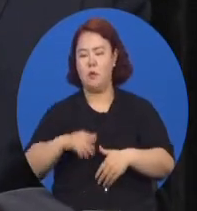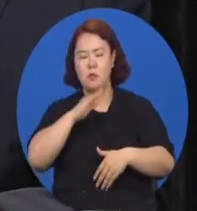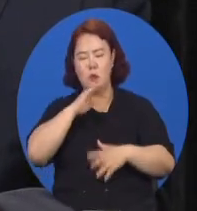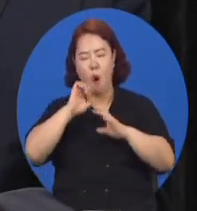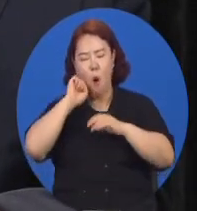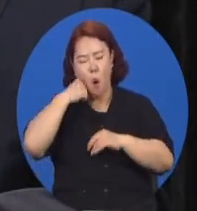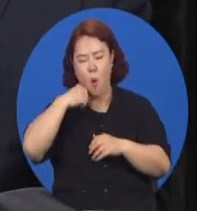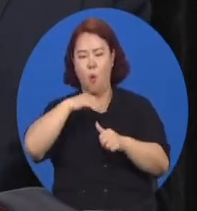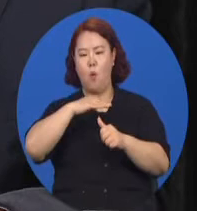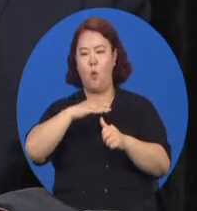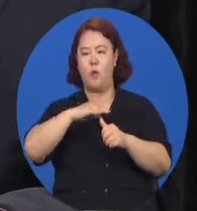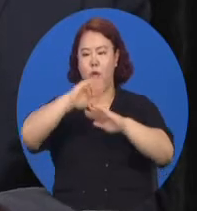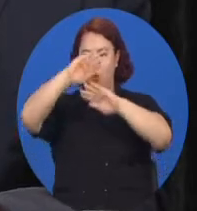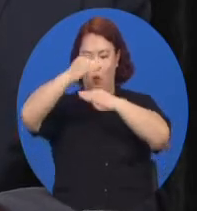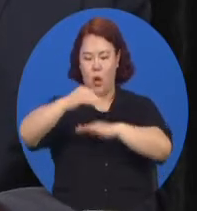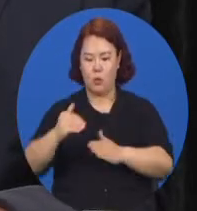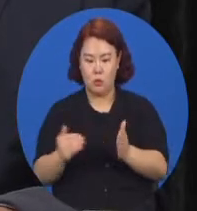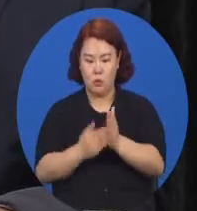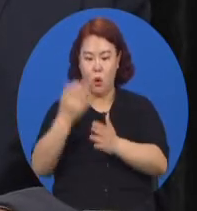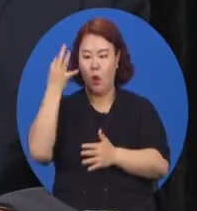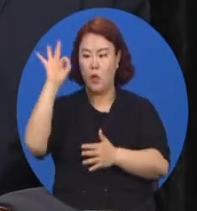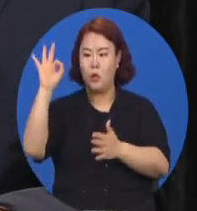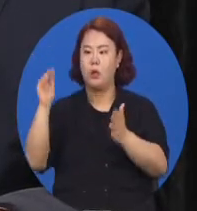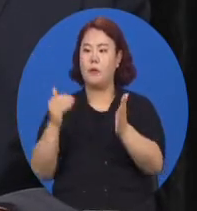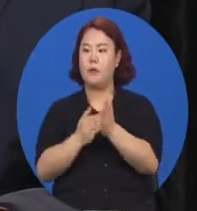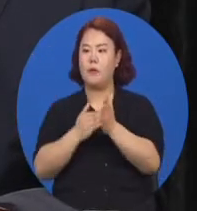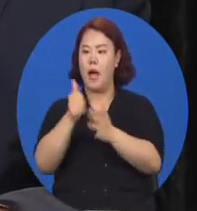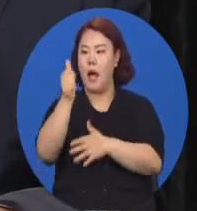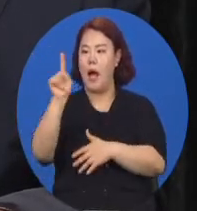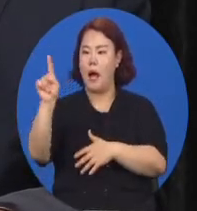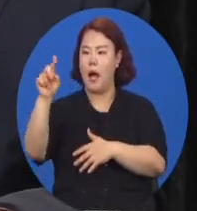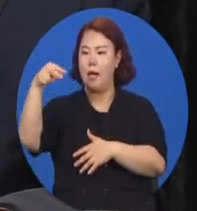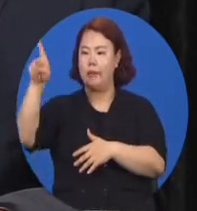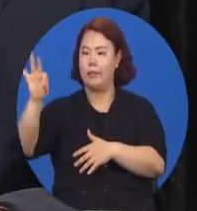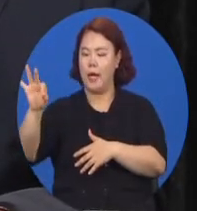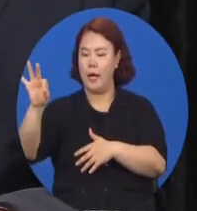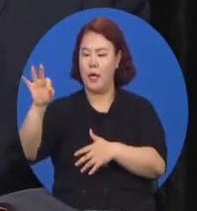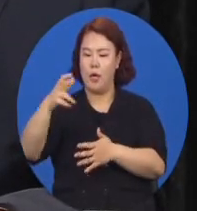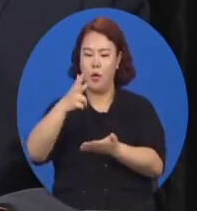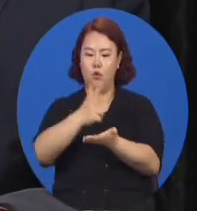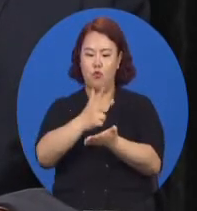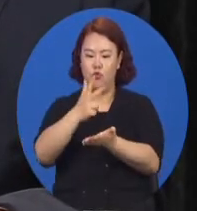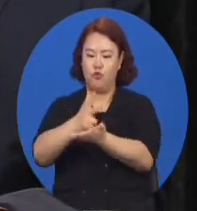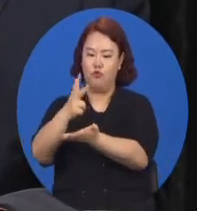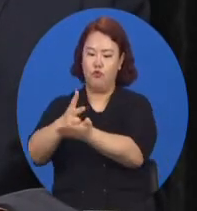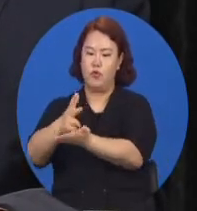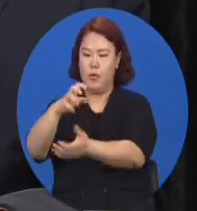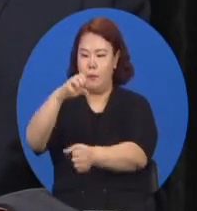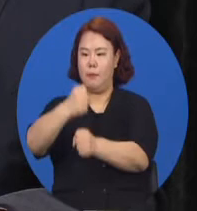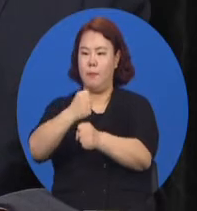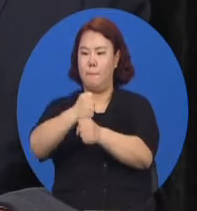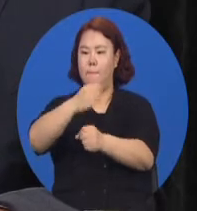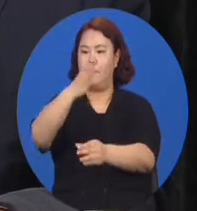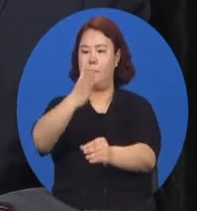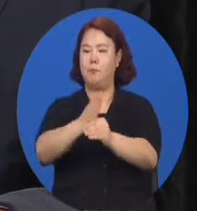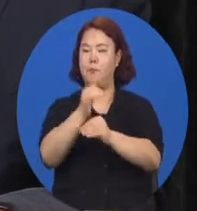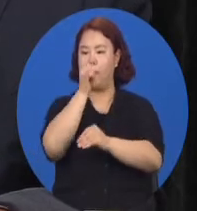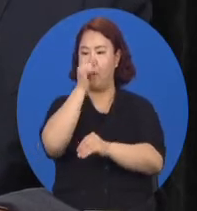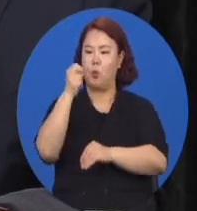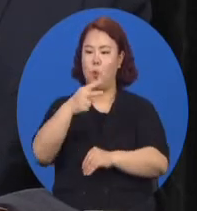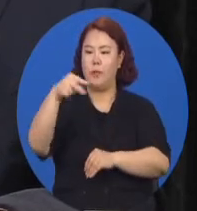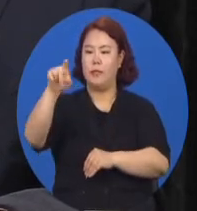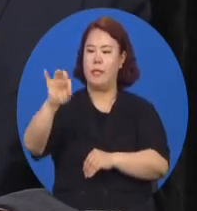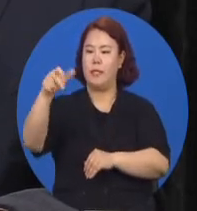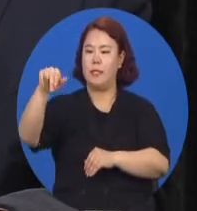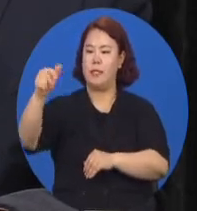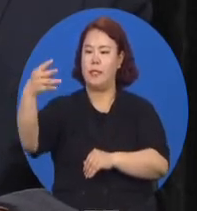과정을 거쳐서 승인을 받아서 하상에 저희들이 주차시설을 지금 계속해서 만들고 있고 또 상진리